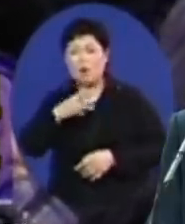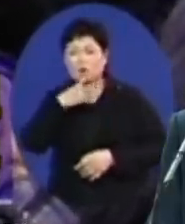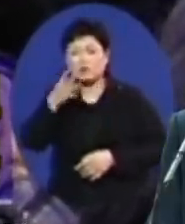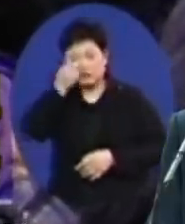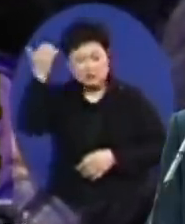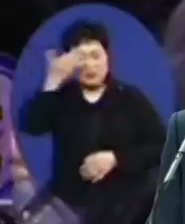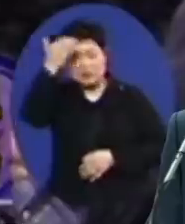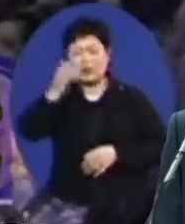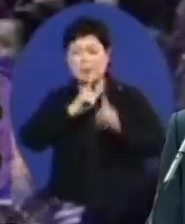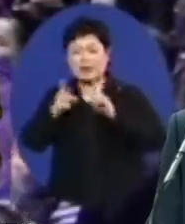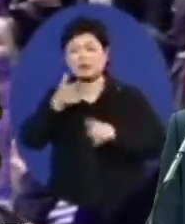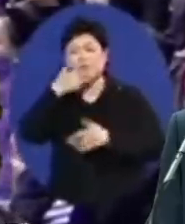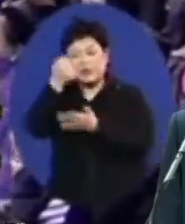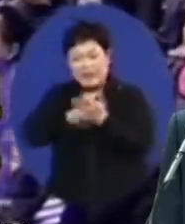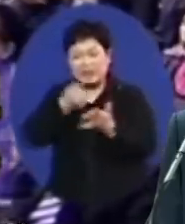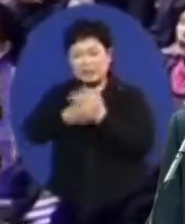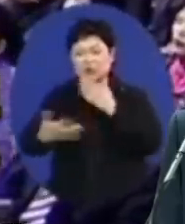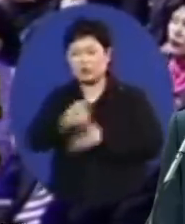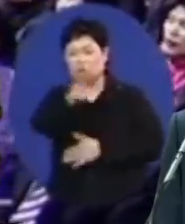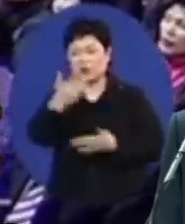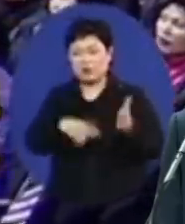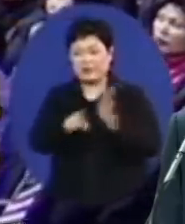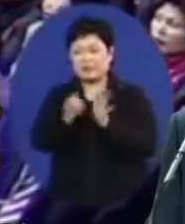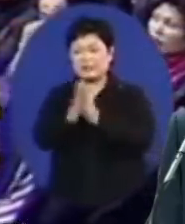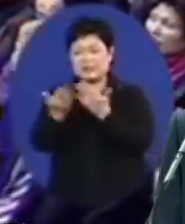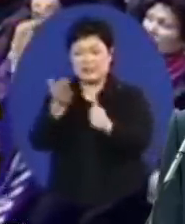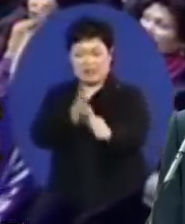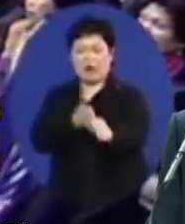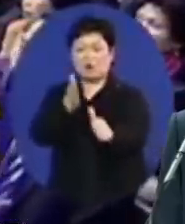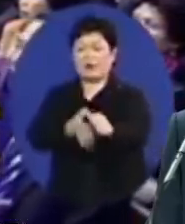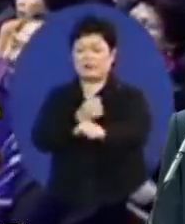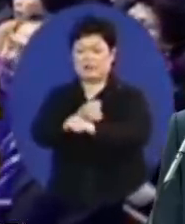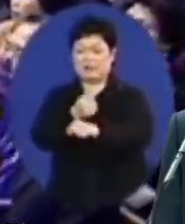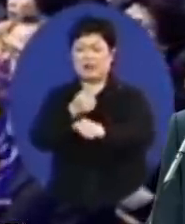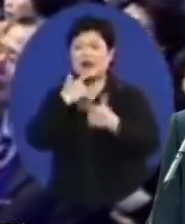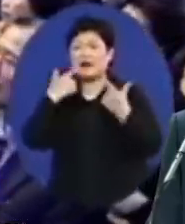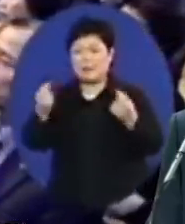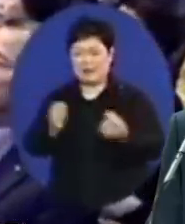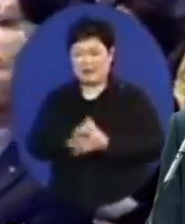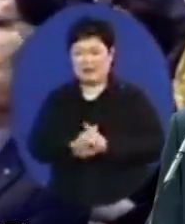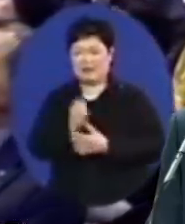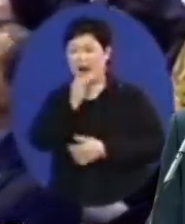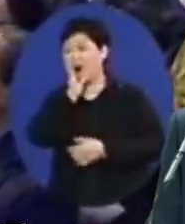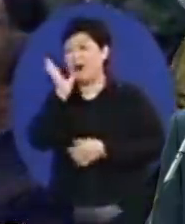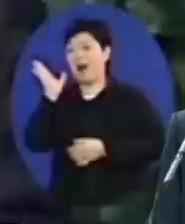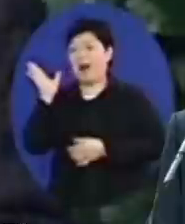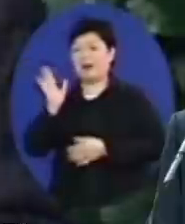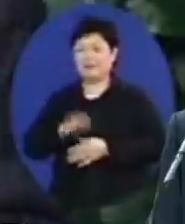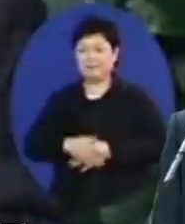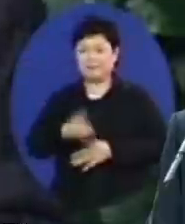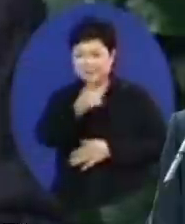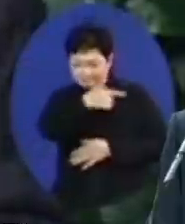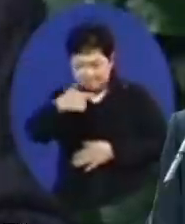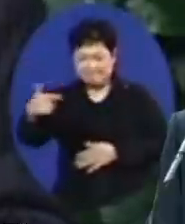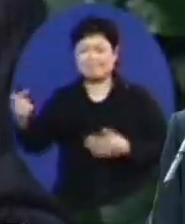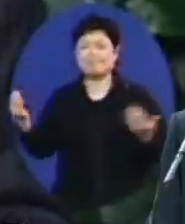성령이 말할 수 있는 단식으로 우리를 위하여 친히 간구하시나니라. 이야, 대단한